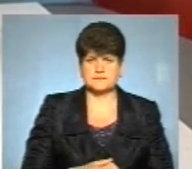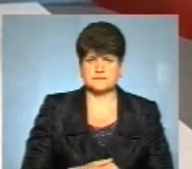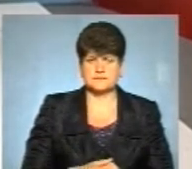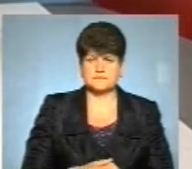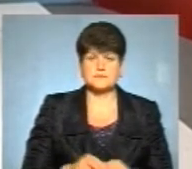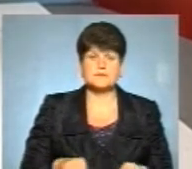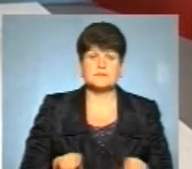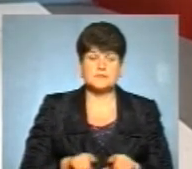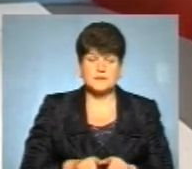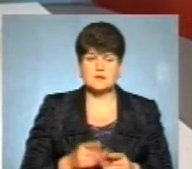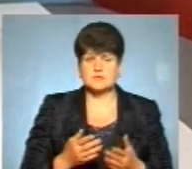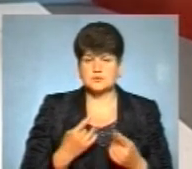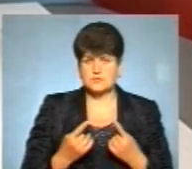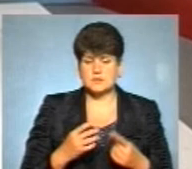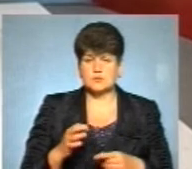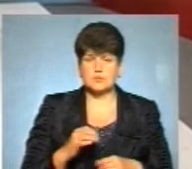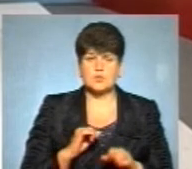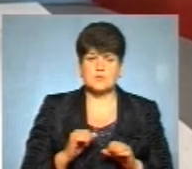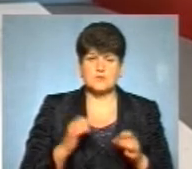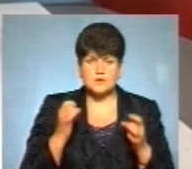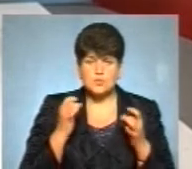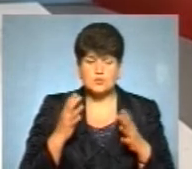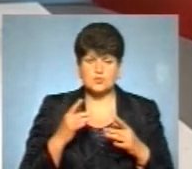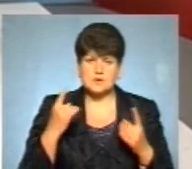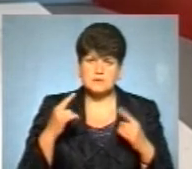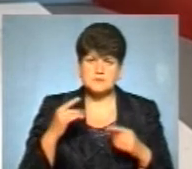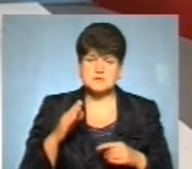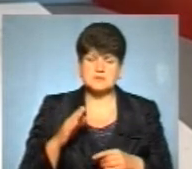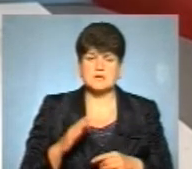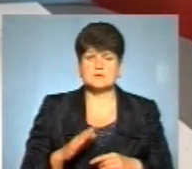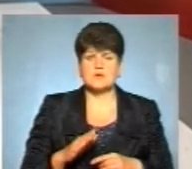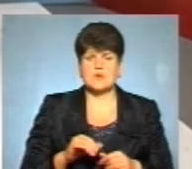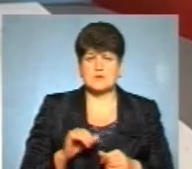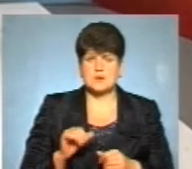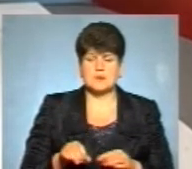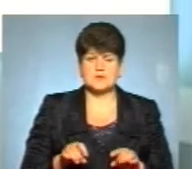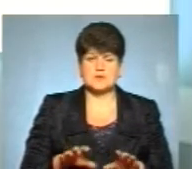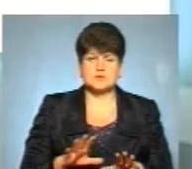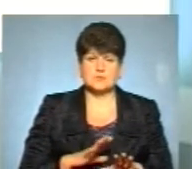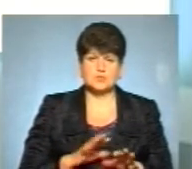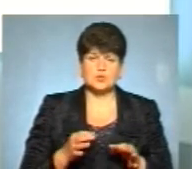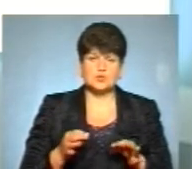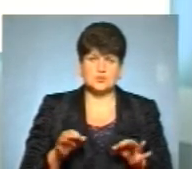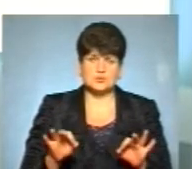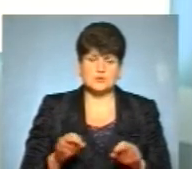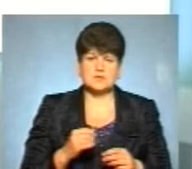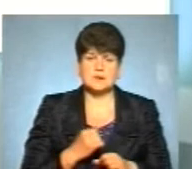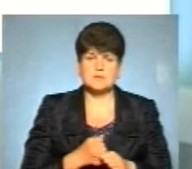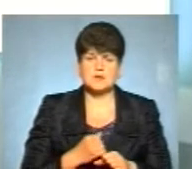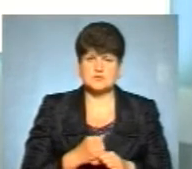Також, якщо говорити про управління культури і мистецтва, окремим рішенням було дозволити